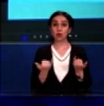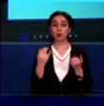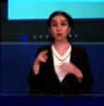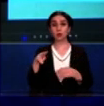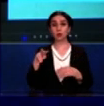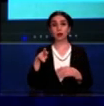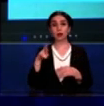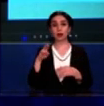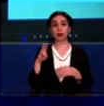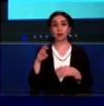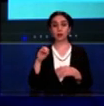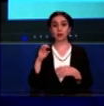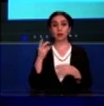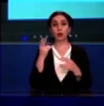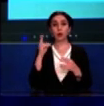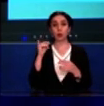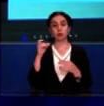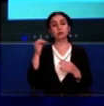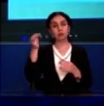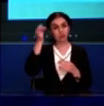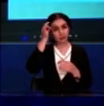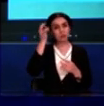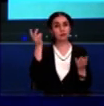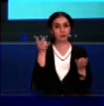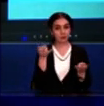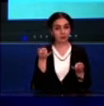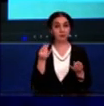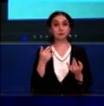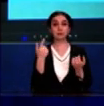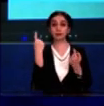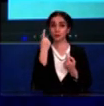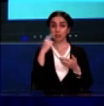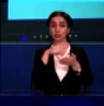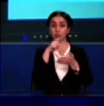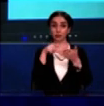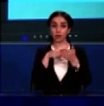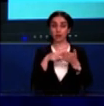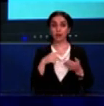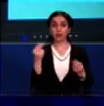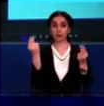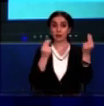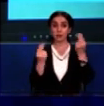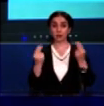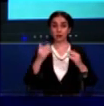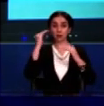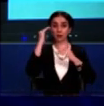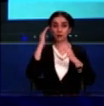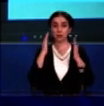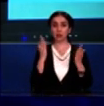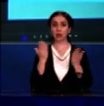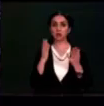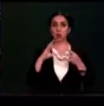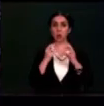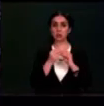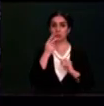planimetriya kursida olgan bilimlarimizni bir eslab ko'raylikchi. Birinchi savol. Tasvirda kvadratning qanday hossasi